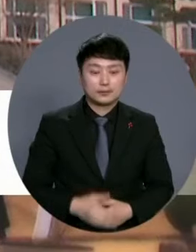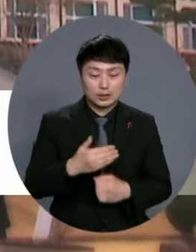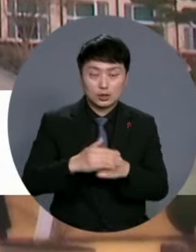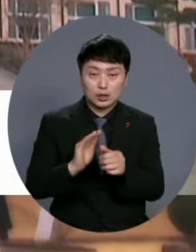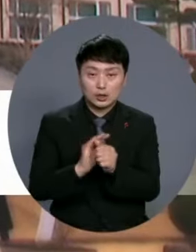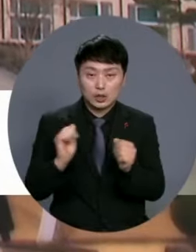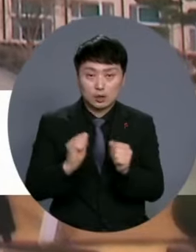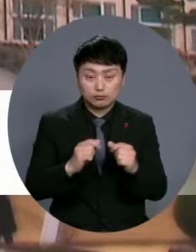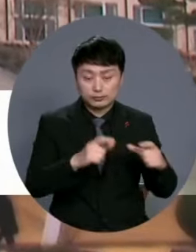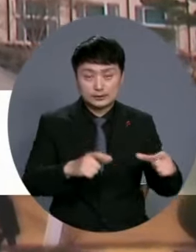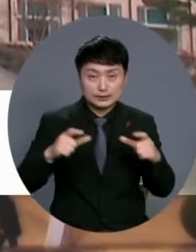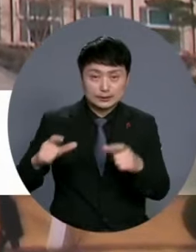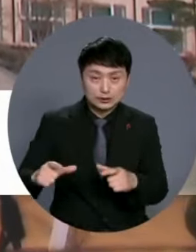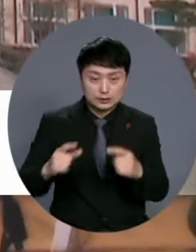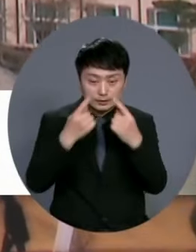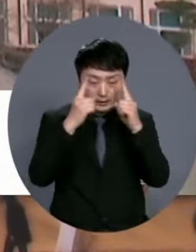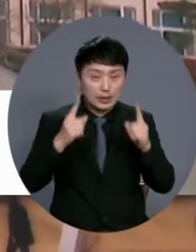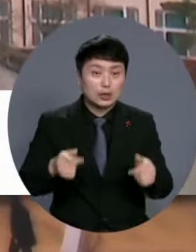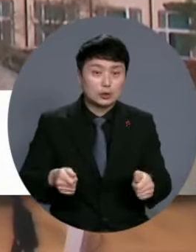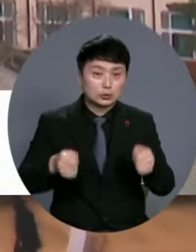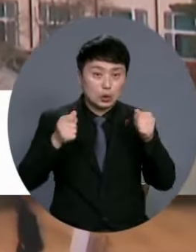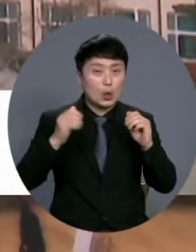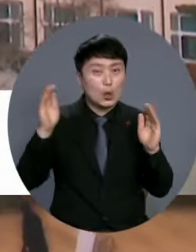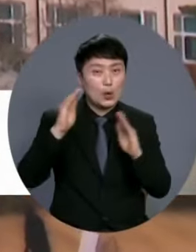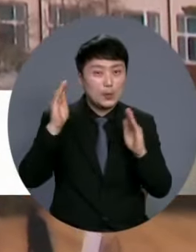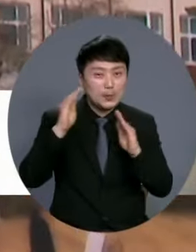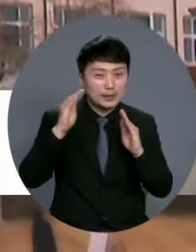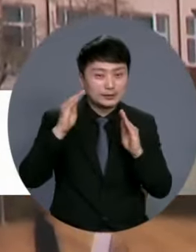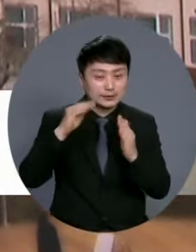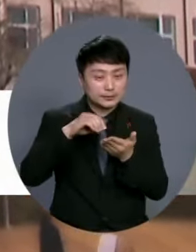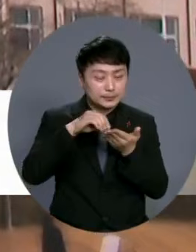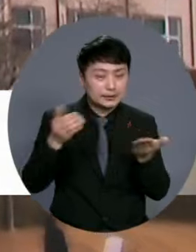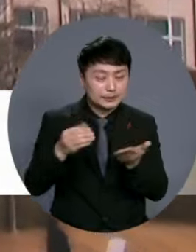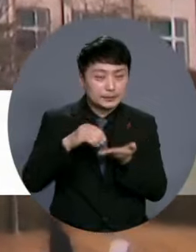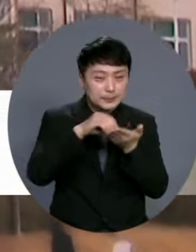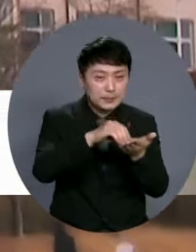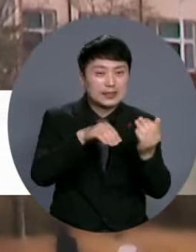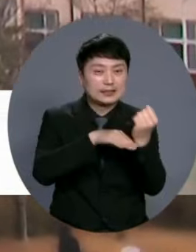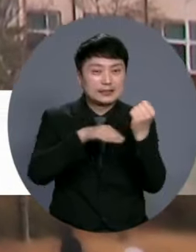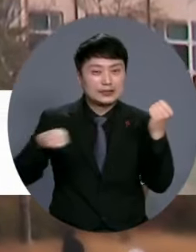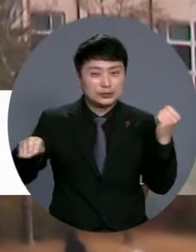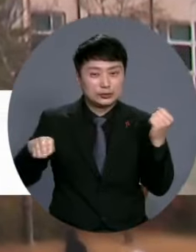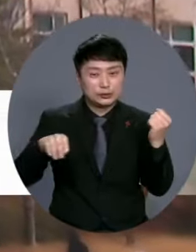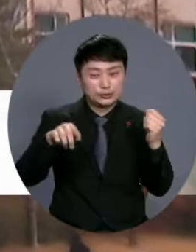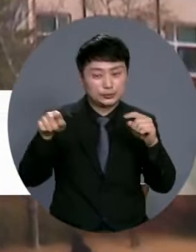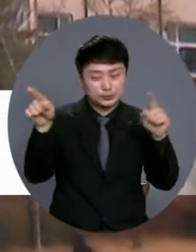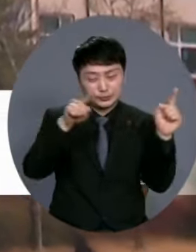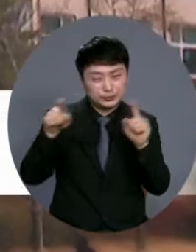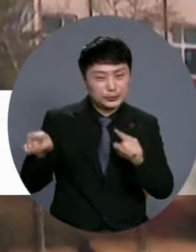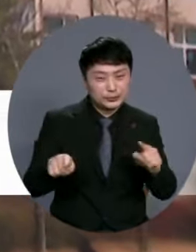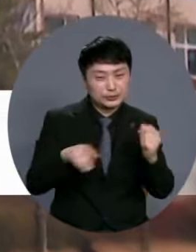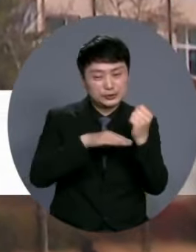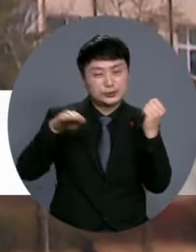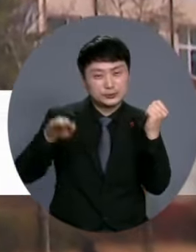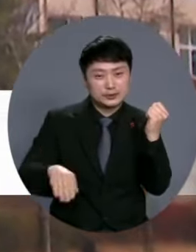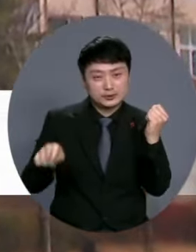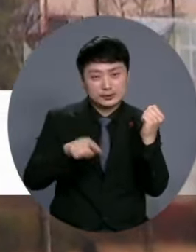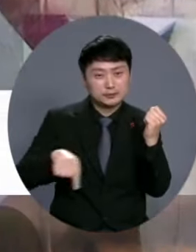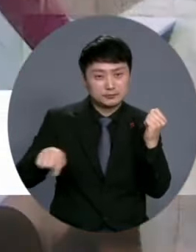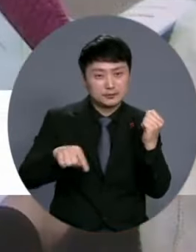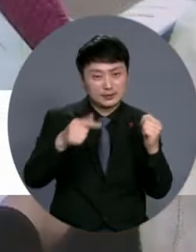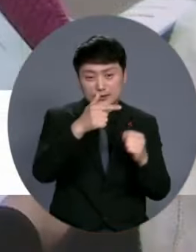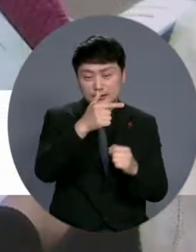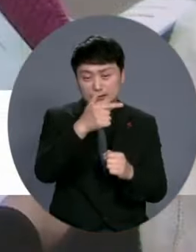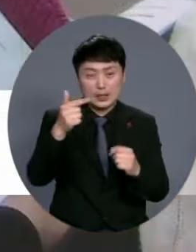대구 경북 지역 대학 졸업생의 취업률이 전국 평균에 못 미치는 하위권인 것으로 나타났습니다. 변변한 대기업 하나 없는